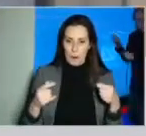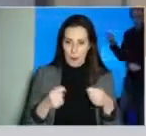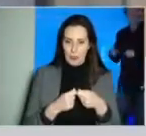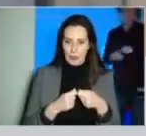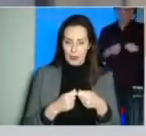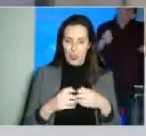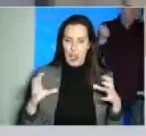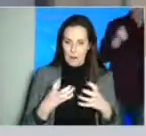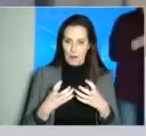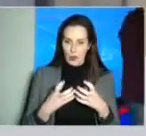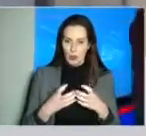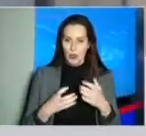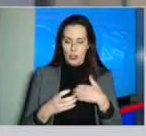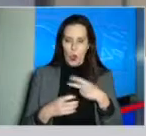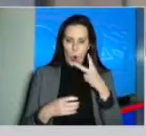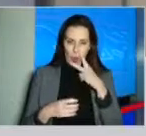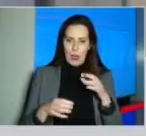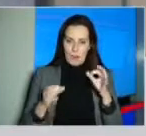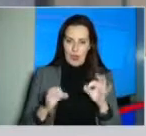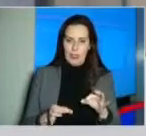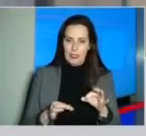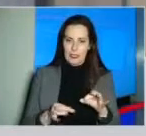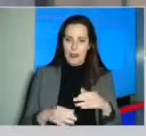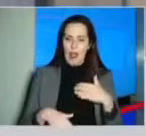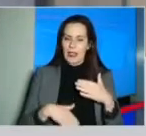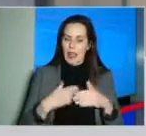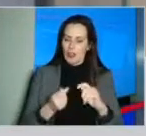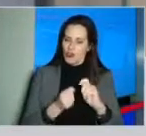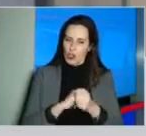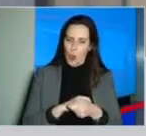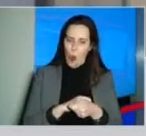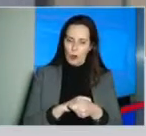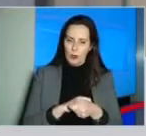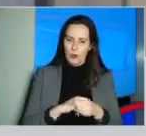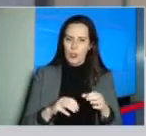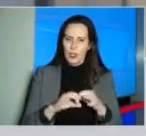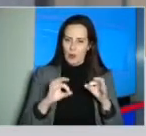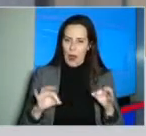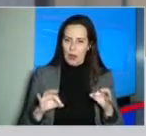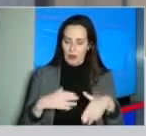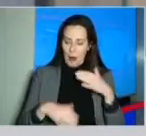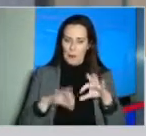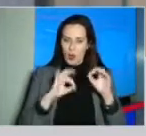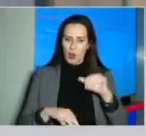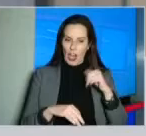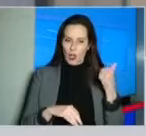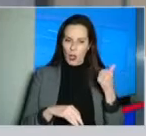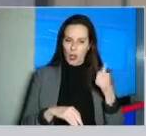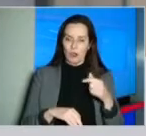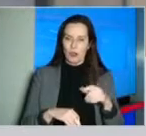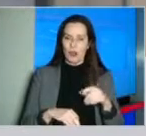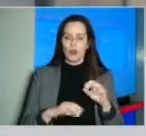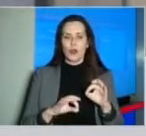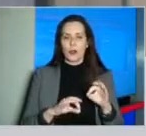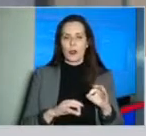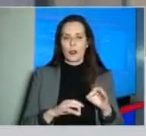של המפלגות, אנחנו רואים למעשה לאט לאט שינוי מגמה שמתחיל מיד אחרי הבחירות הראשונות, שהונה והוא